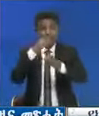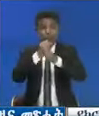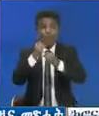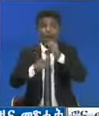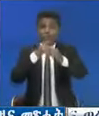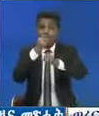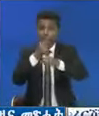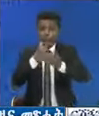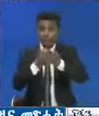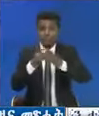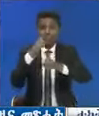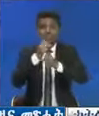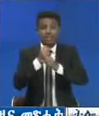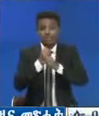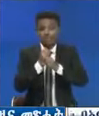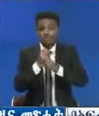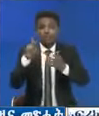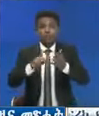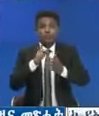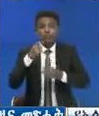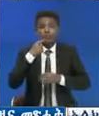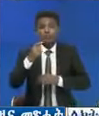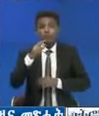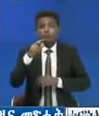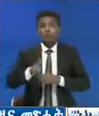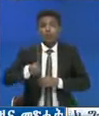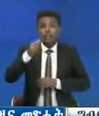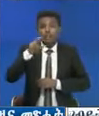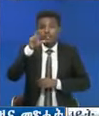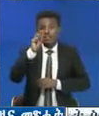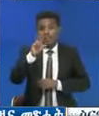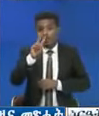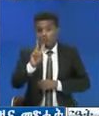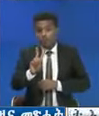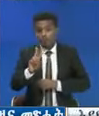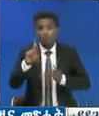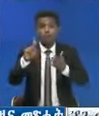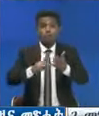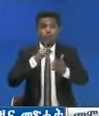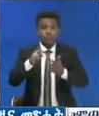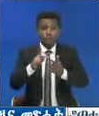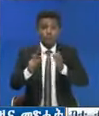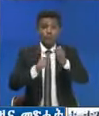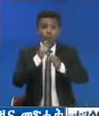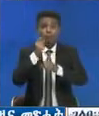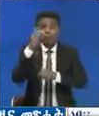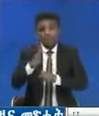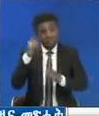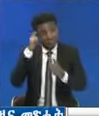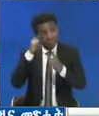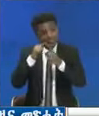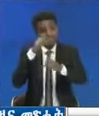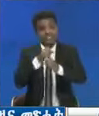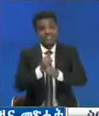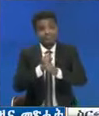ተግባራት ይናገራሉ። በዋናነት ወደ 32 ፕሮጀክት ነው በአለም ባንክ አስተዳደር መሰረት እቅድ የተያዘው። 32ቱም ፕሮጀክቶች